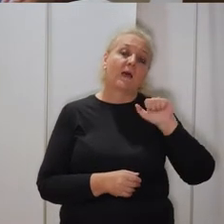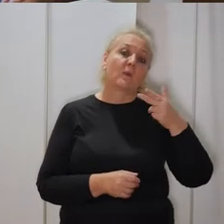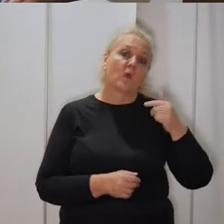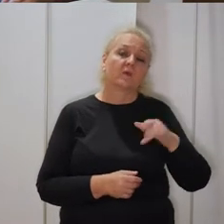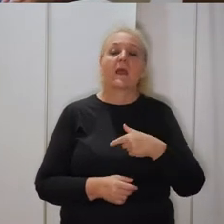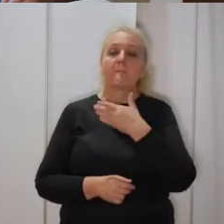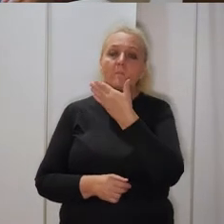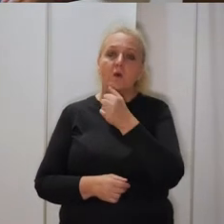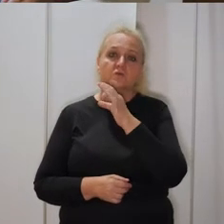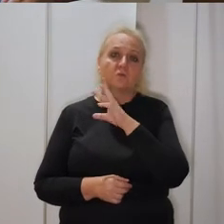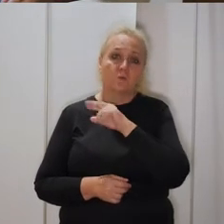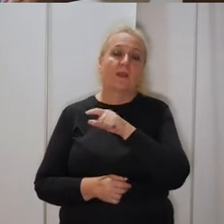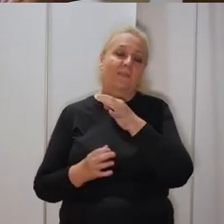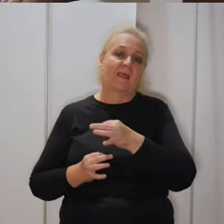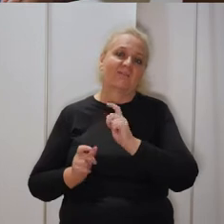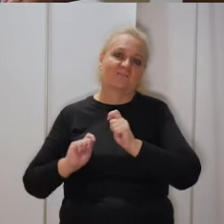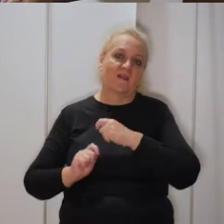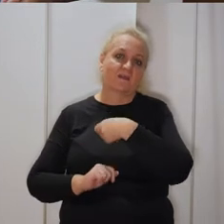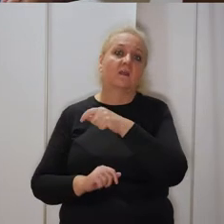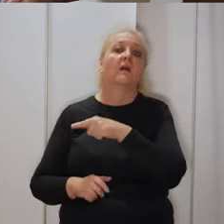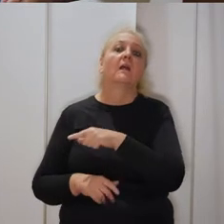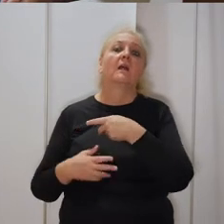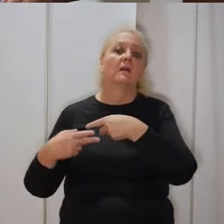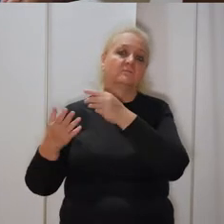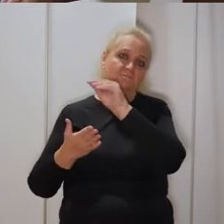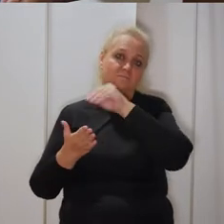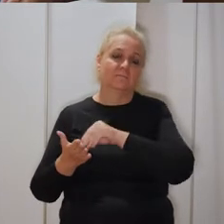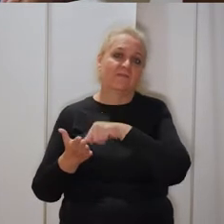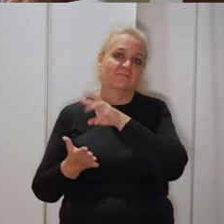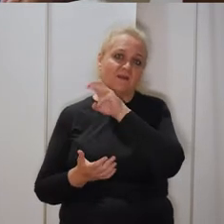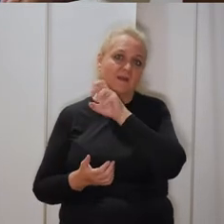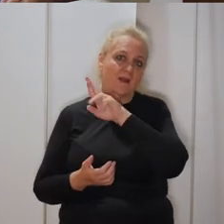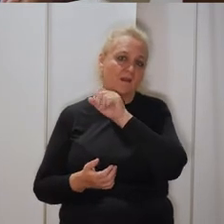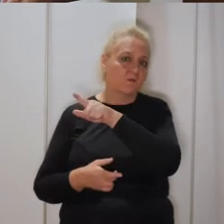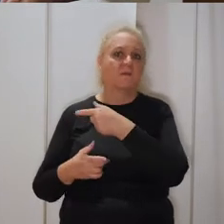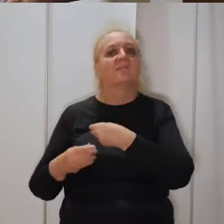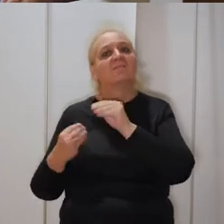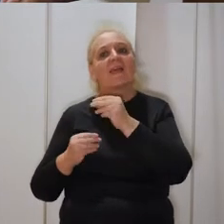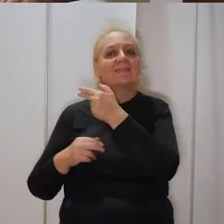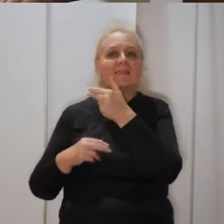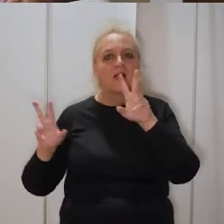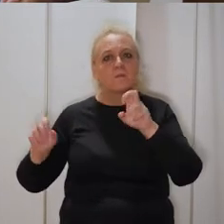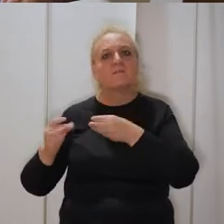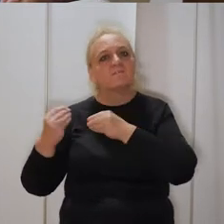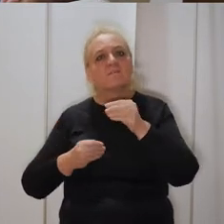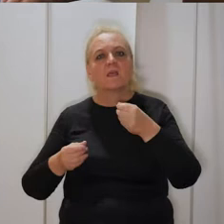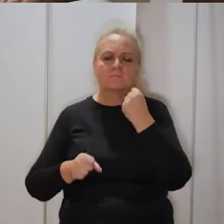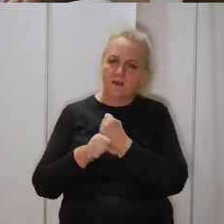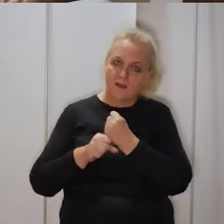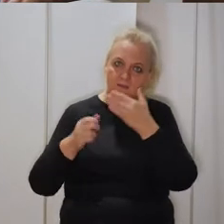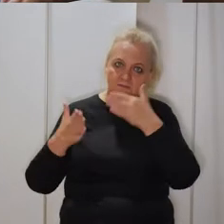na wakacjach, ze względu na to, że redaktoruję Warchlaką, a to jest o wiele większy tytuł, który wymaga o wiele więcej nakładów